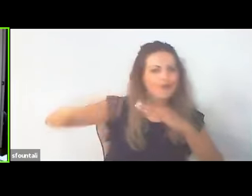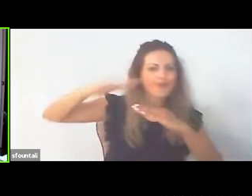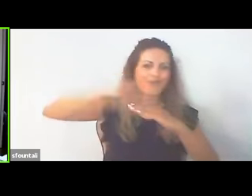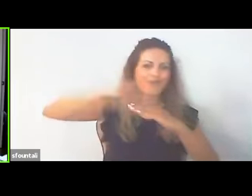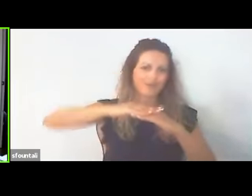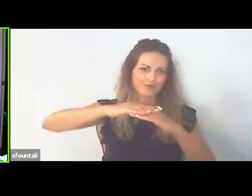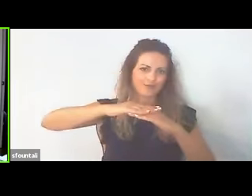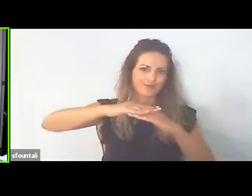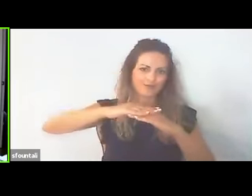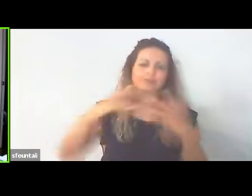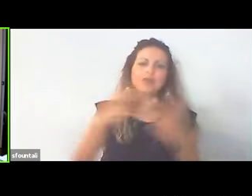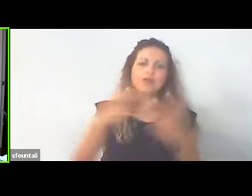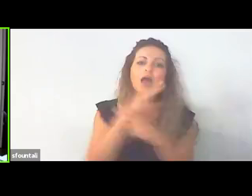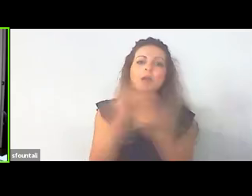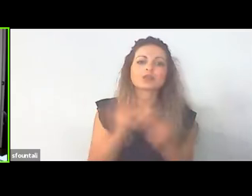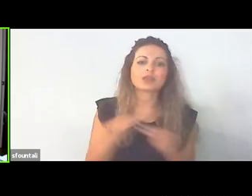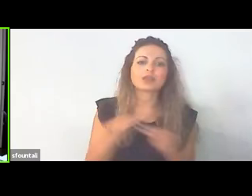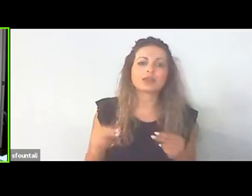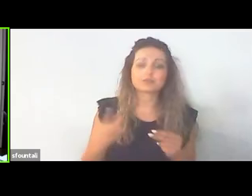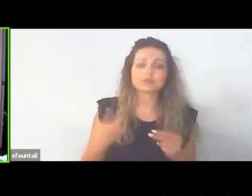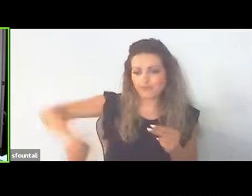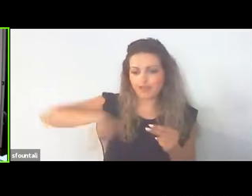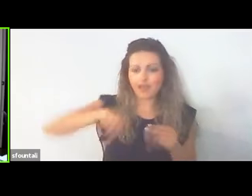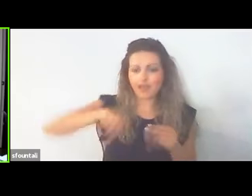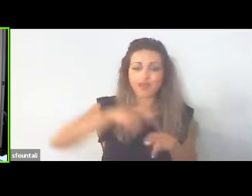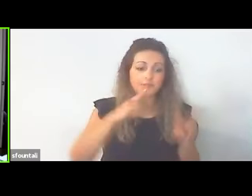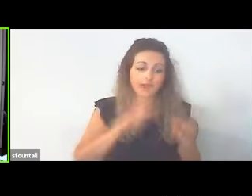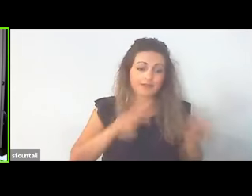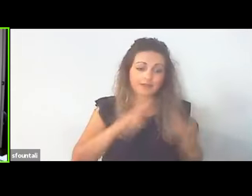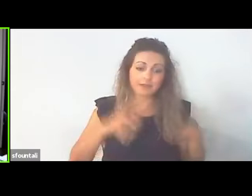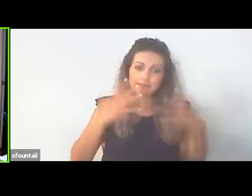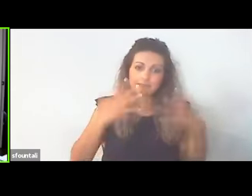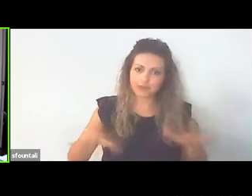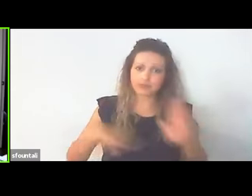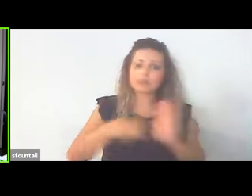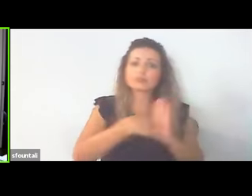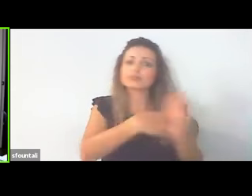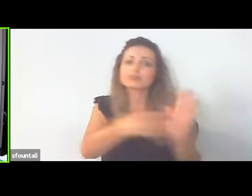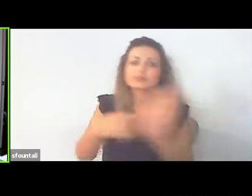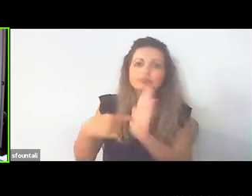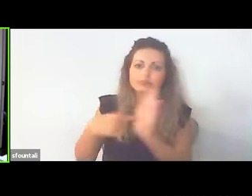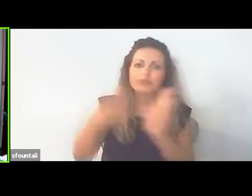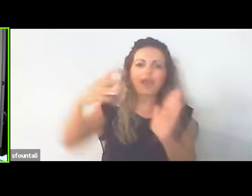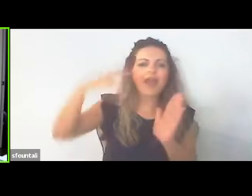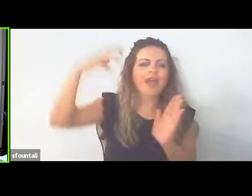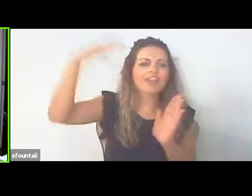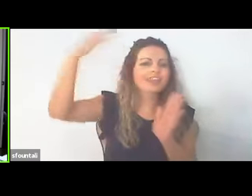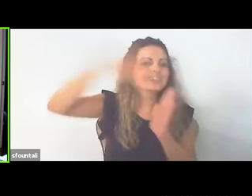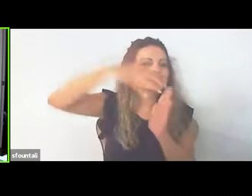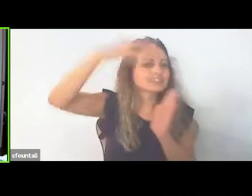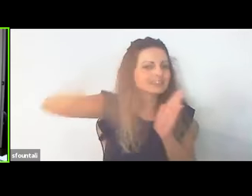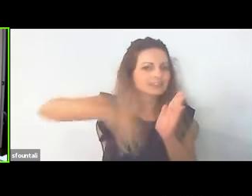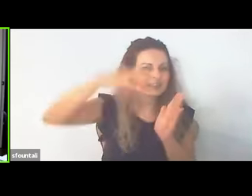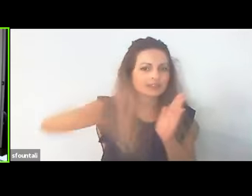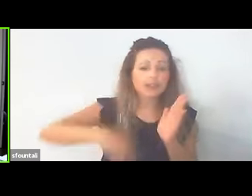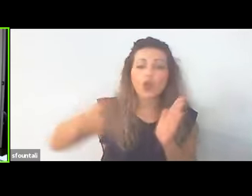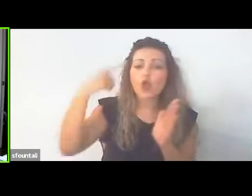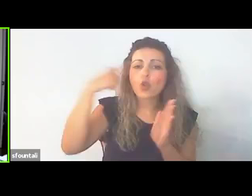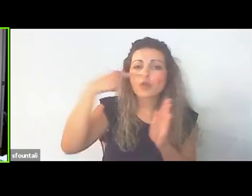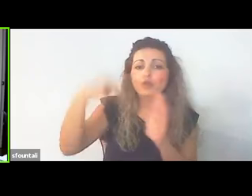ήρθε αμέσως μετά τη δημοσιοποίηση μιας πολύ εκτεταμένης έκθεσης της Διεθνούς Αμνηστίας στο Νοέμβριο του